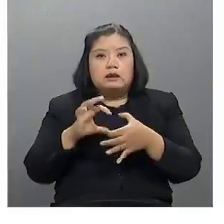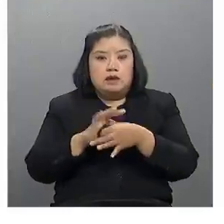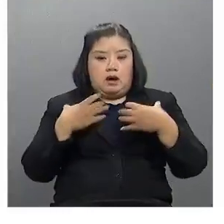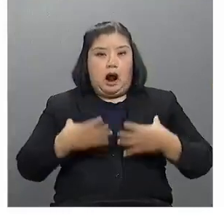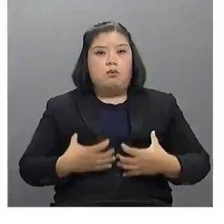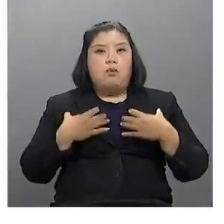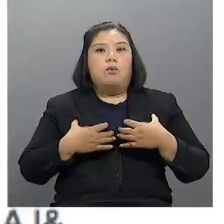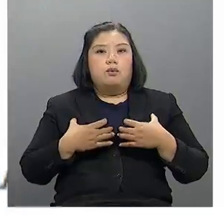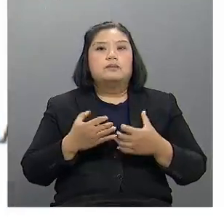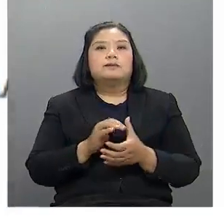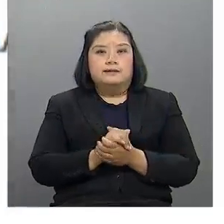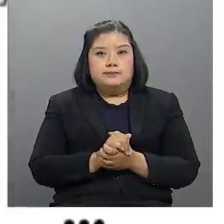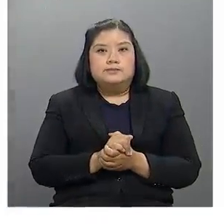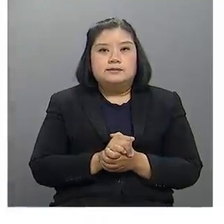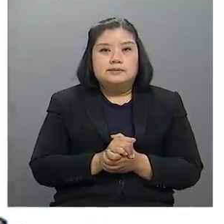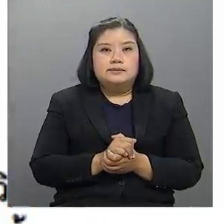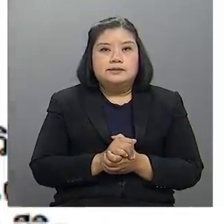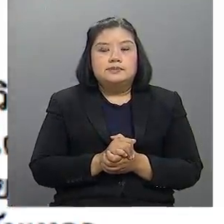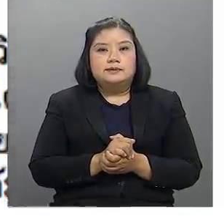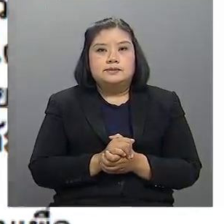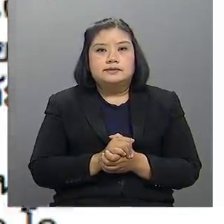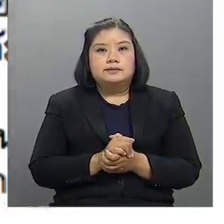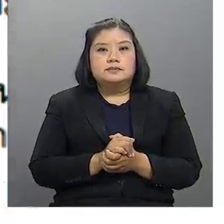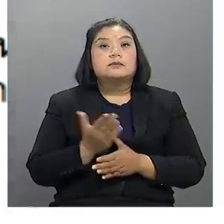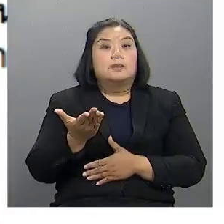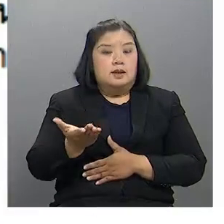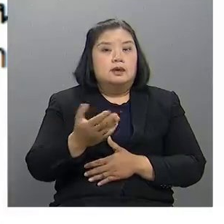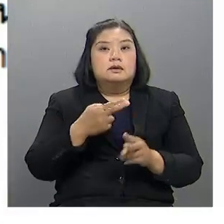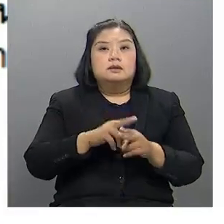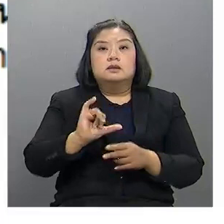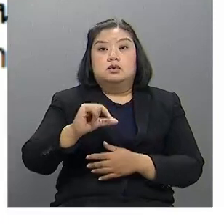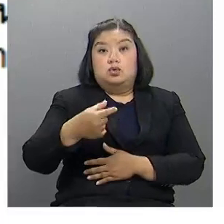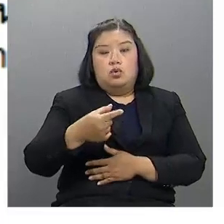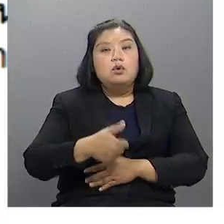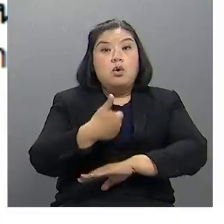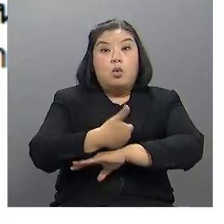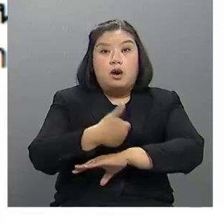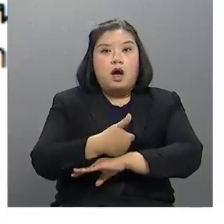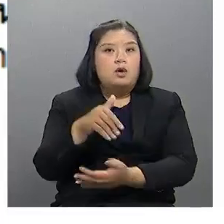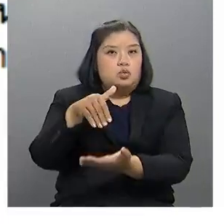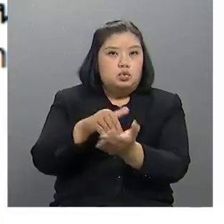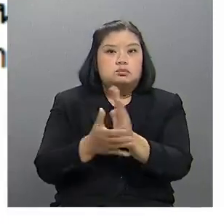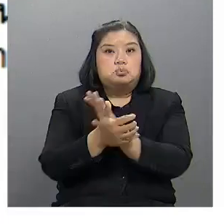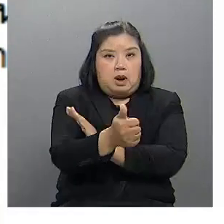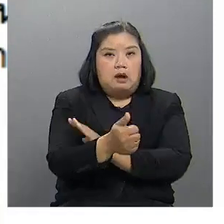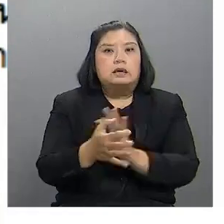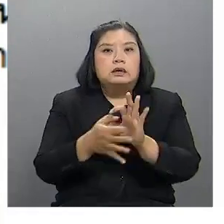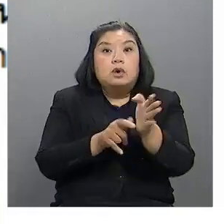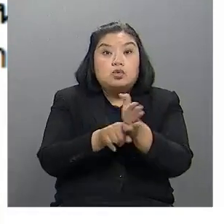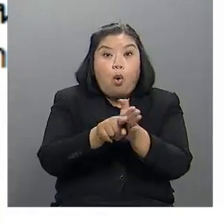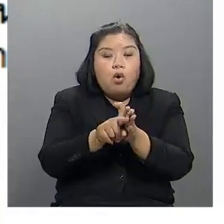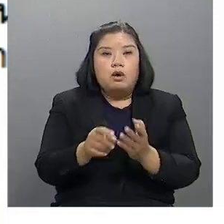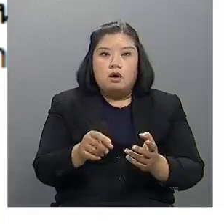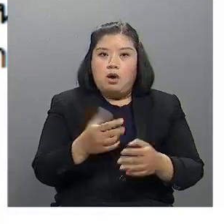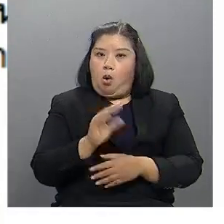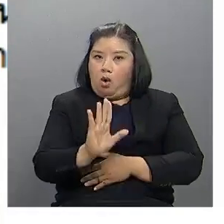มีศาสตราจารย์ในแพทย์จงภู่วรวรรณหัวหน้าศูนย์เจ้าชาญเฉพาะด้านไวรัสวิทยาคลินิกคณะแพทยศาสตร์